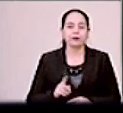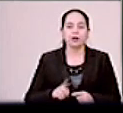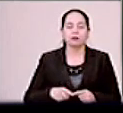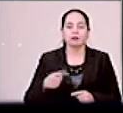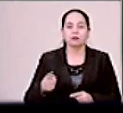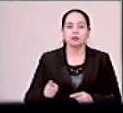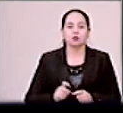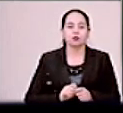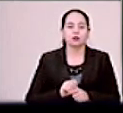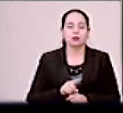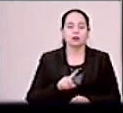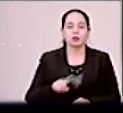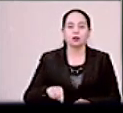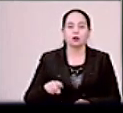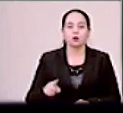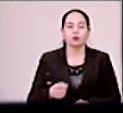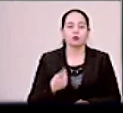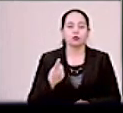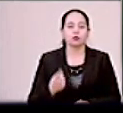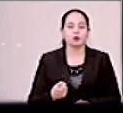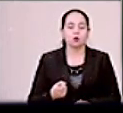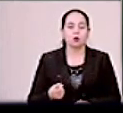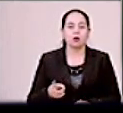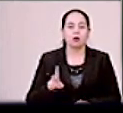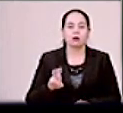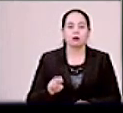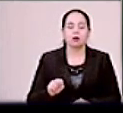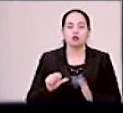Следующая задача номер 100. На